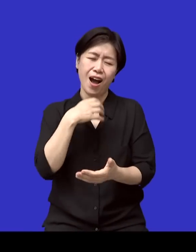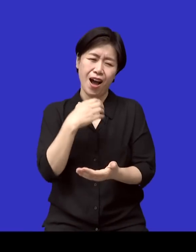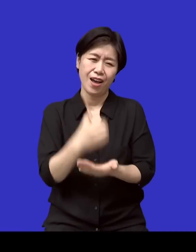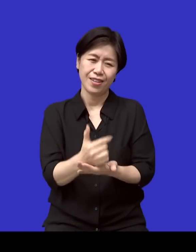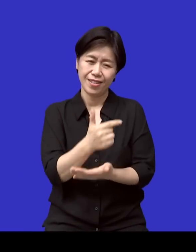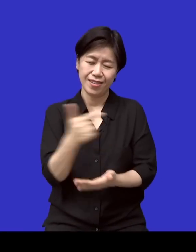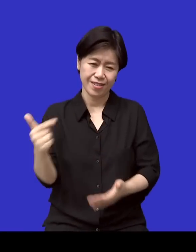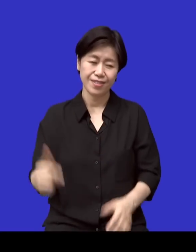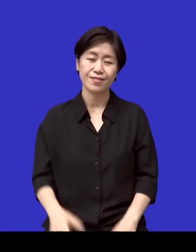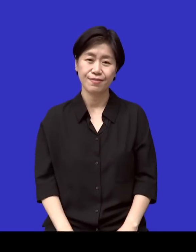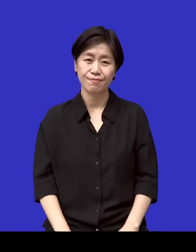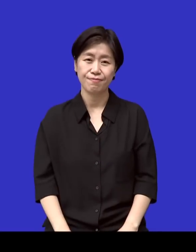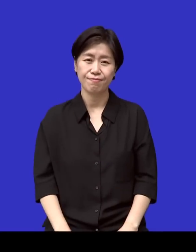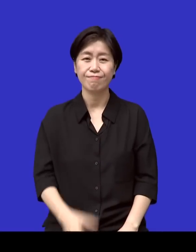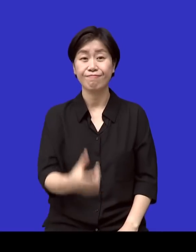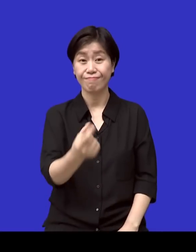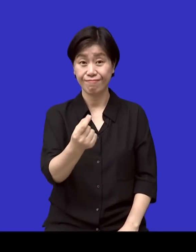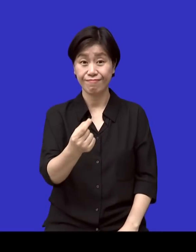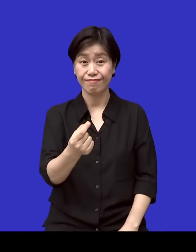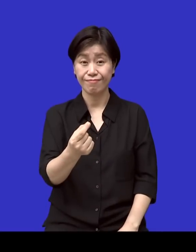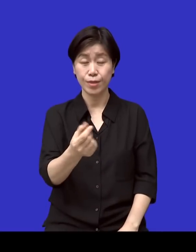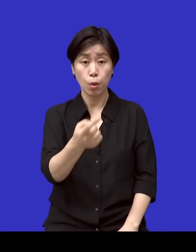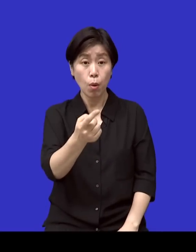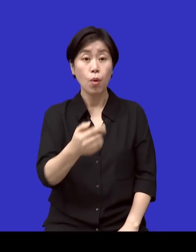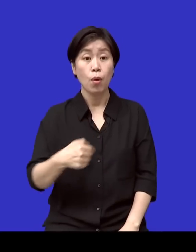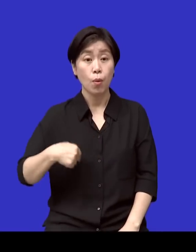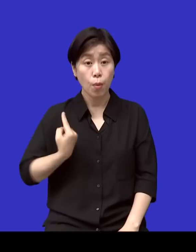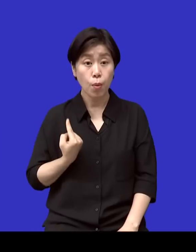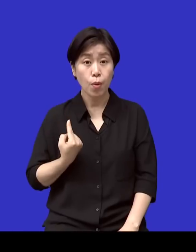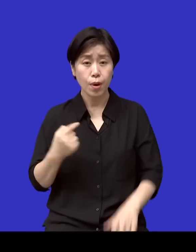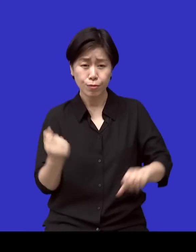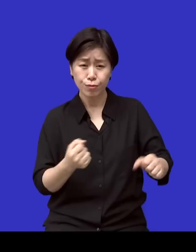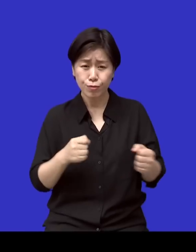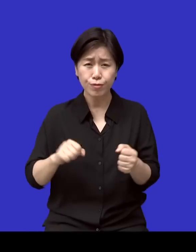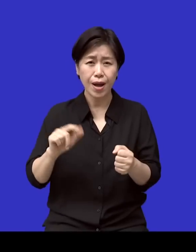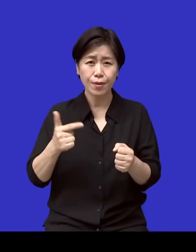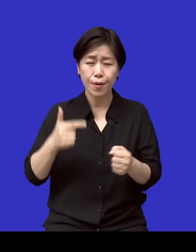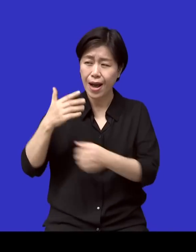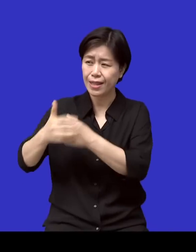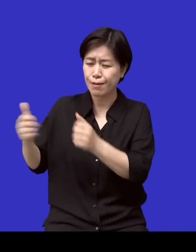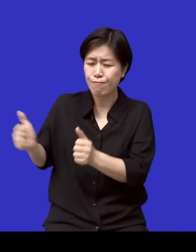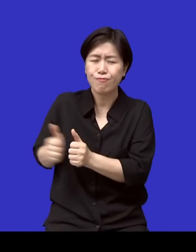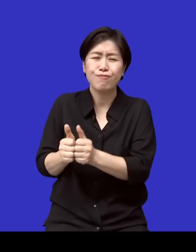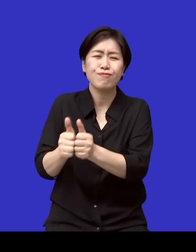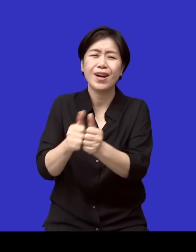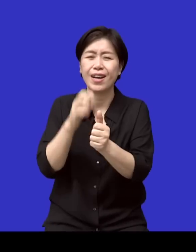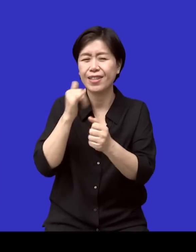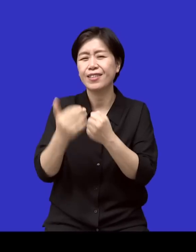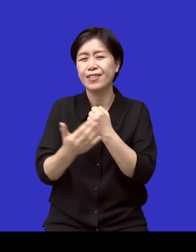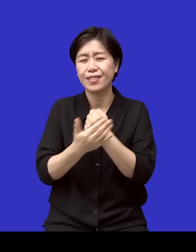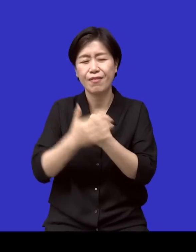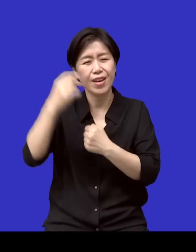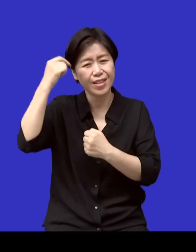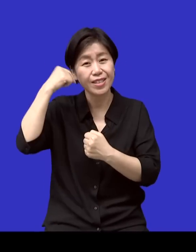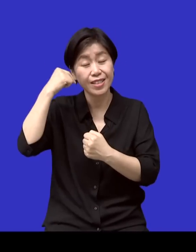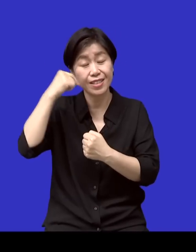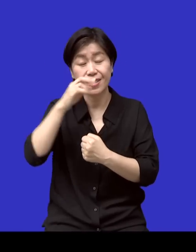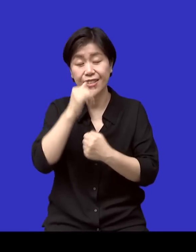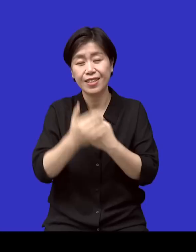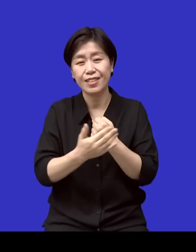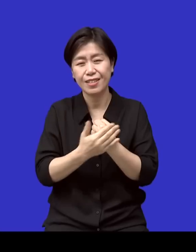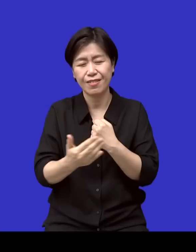하는 것 같지만 네. 내 옆에 항상 계신 하나님의 존재를 깨닫고 아마 눈물이 났을 것 같아요. 네. 몇 살 때부터 어릴 때부터 스키가